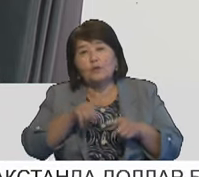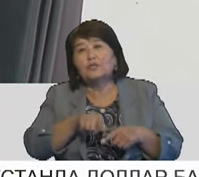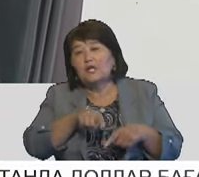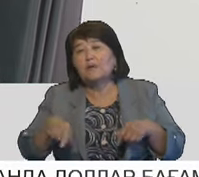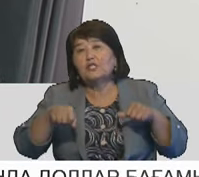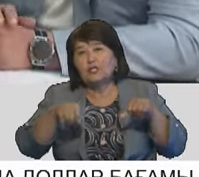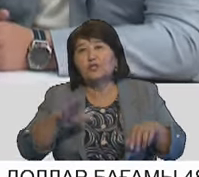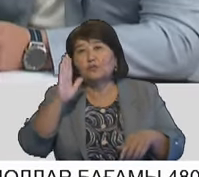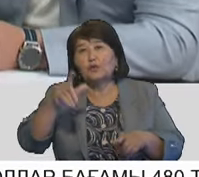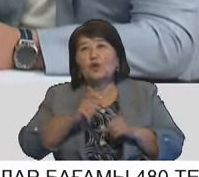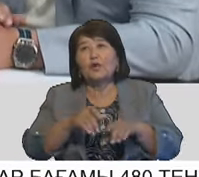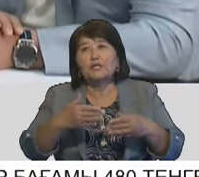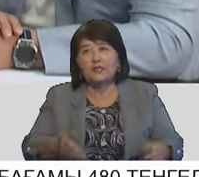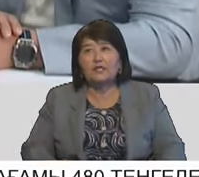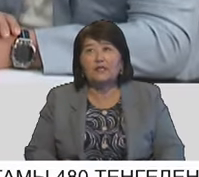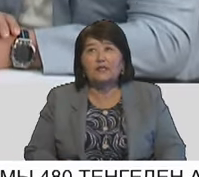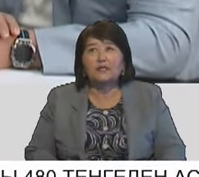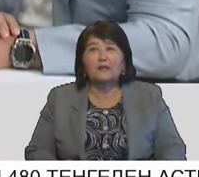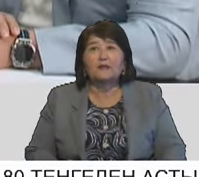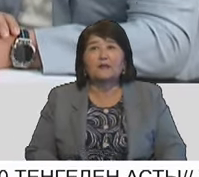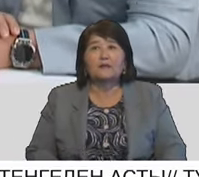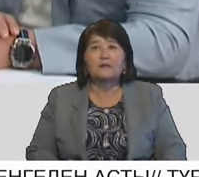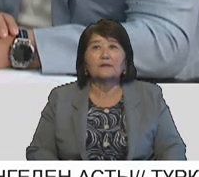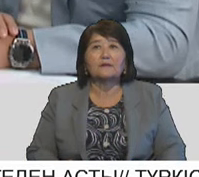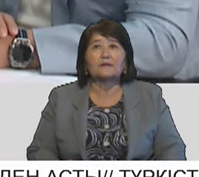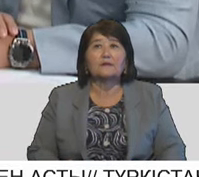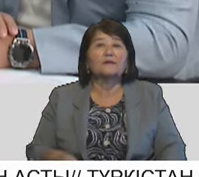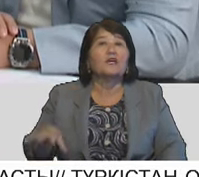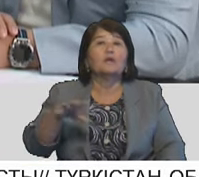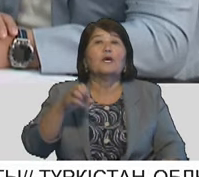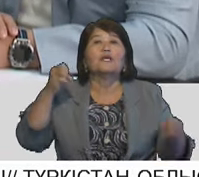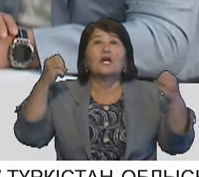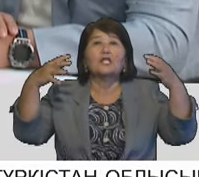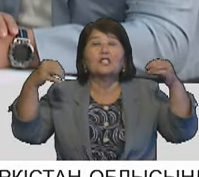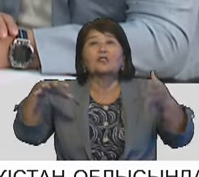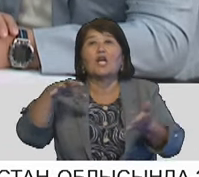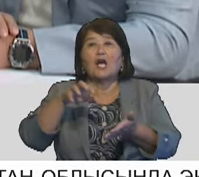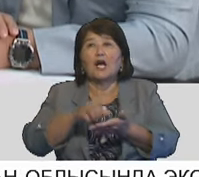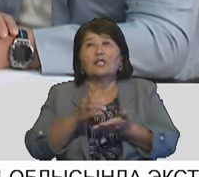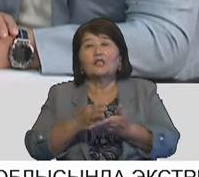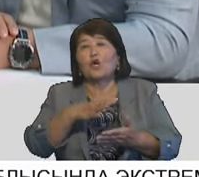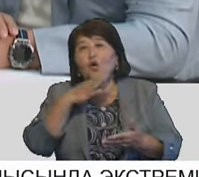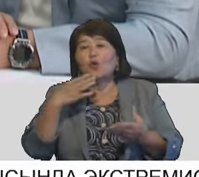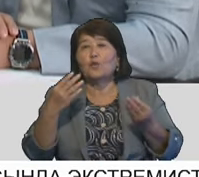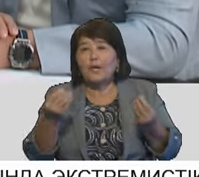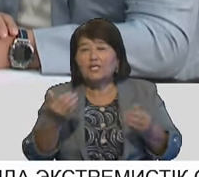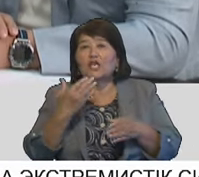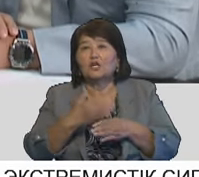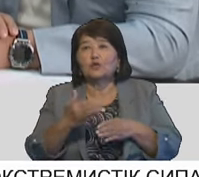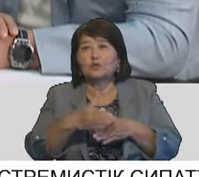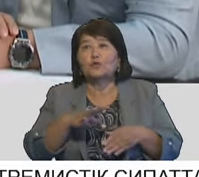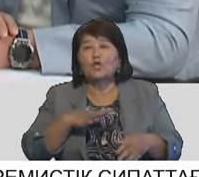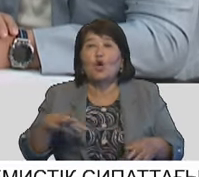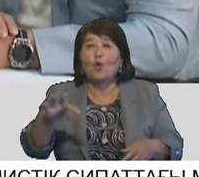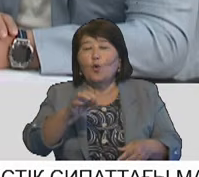беруге уәде етті. Парк скверлер жасаумен, жарықтандырумен айналысып жатырмыз. Оған көп қаражат бөлінді.